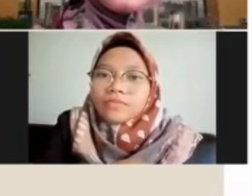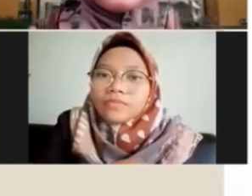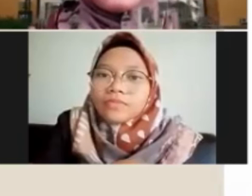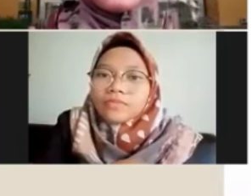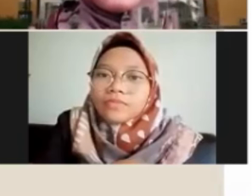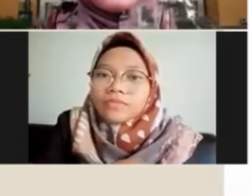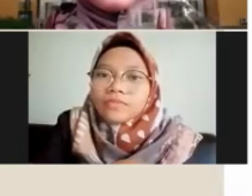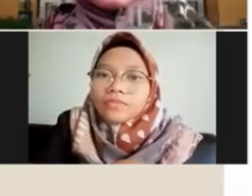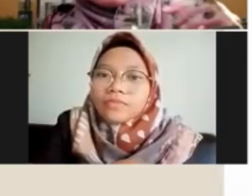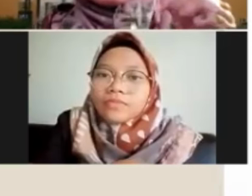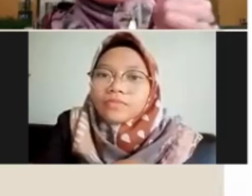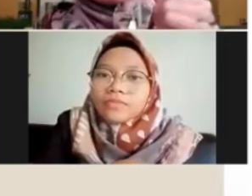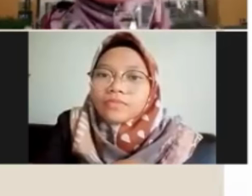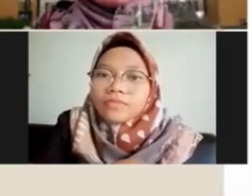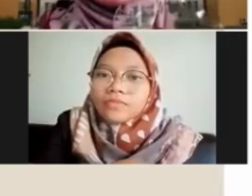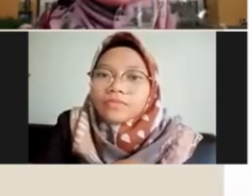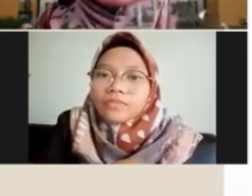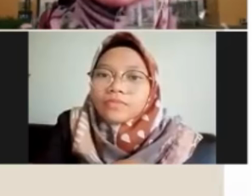berikutnya.